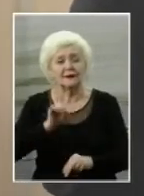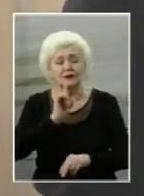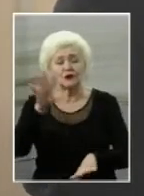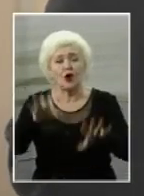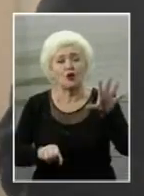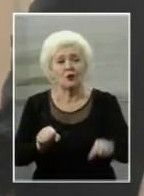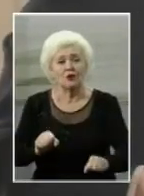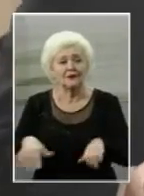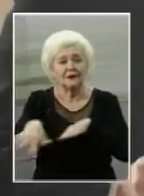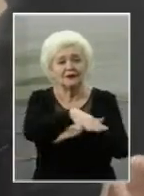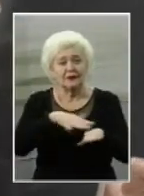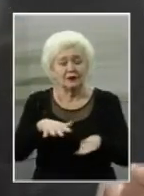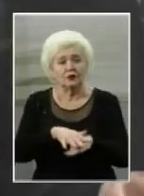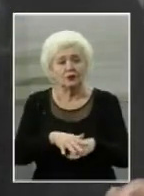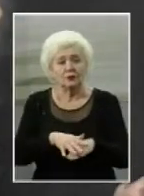окупованій території